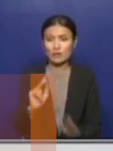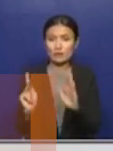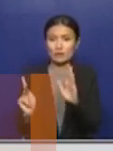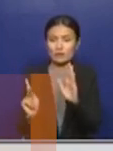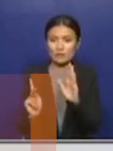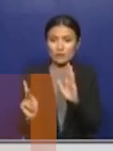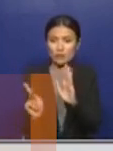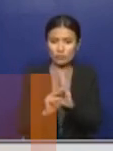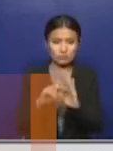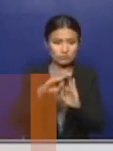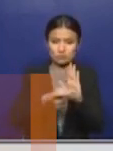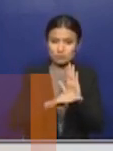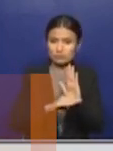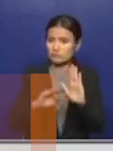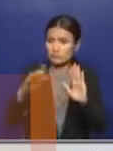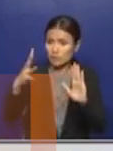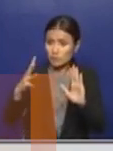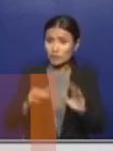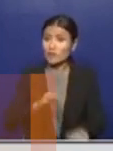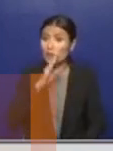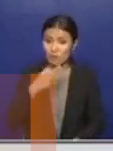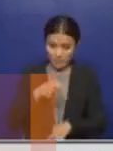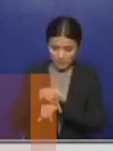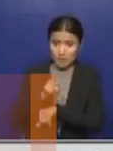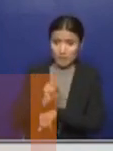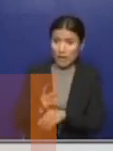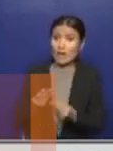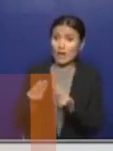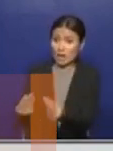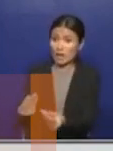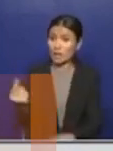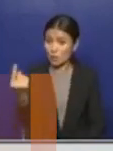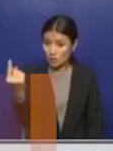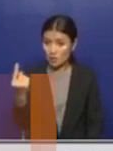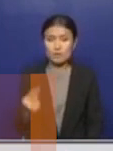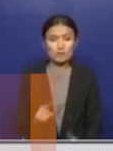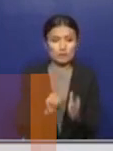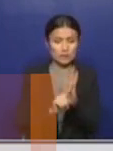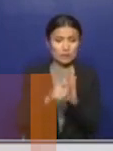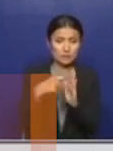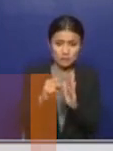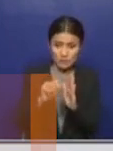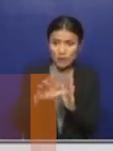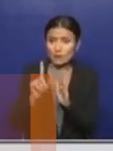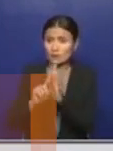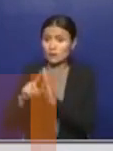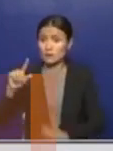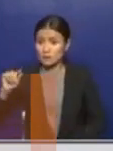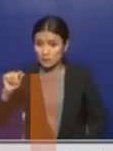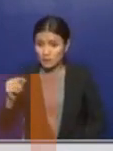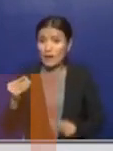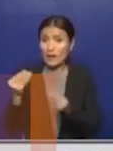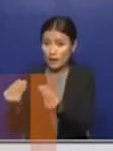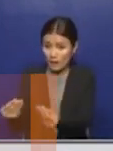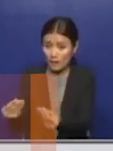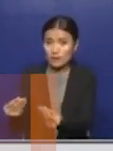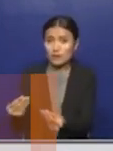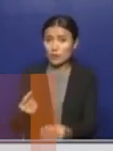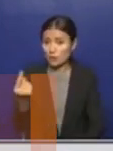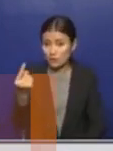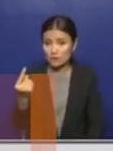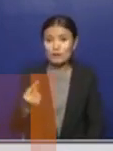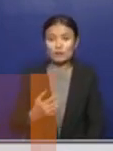อนุญาตให้ท่านถามฝ่ายเดียวใช้เวลา 15-20 นาทีนี่มันก็เป็นการกระทำผิดข้อบังคับของประธ